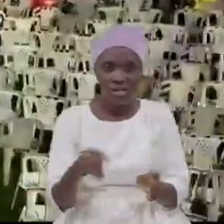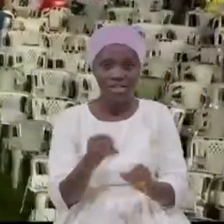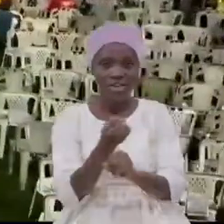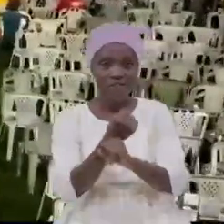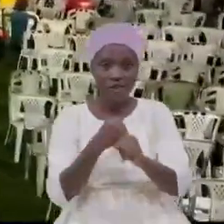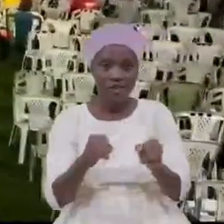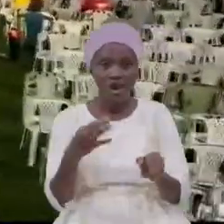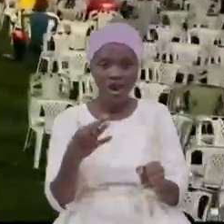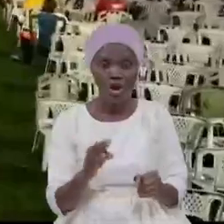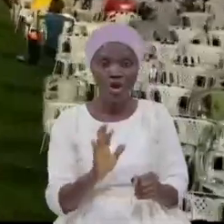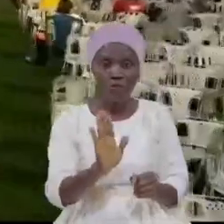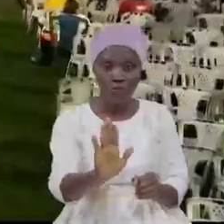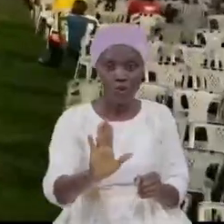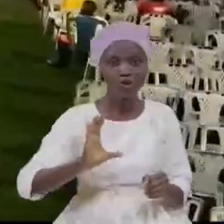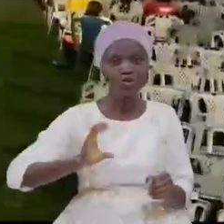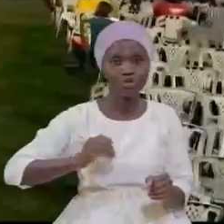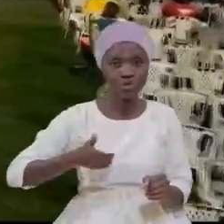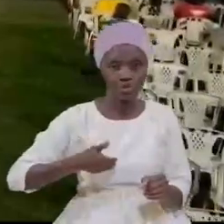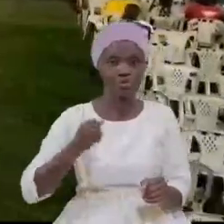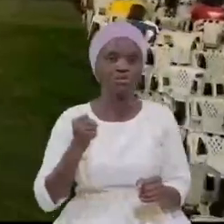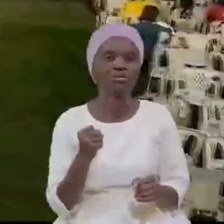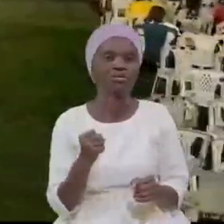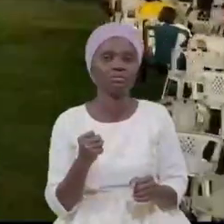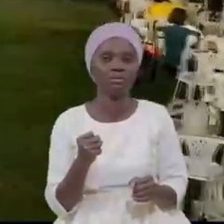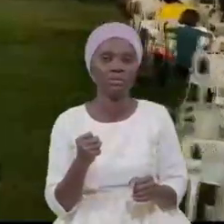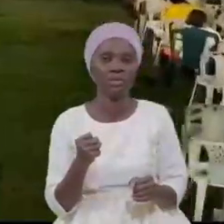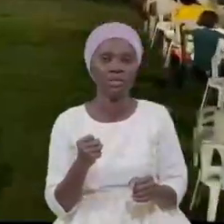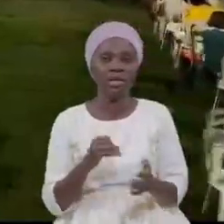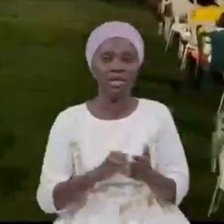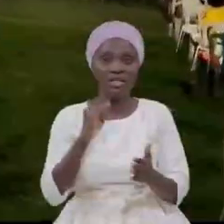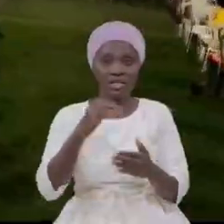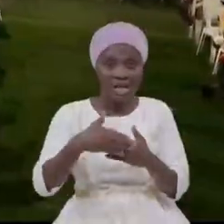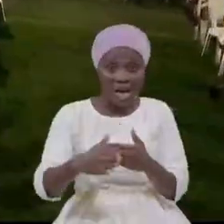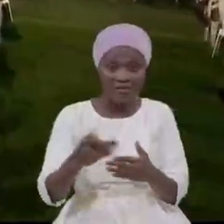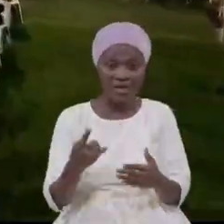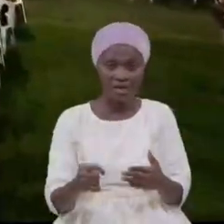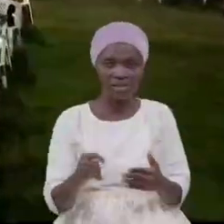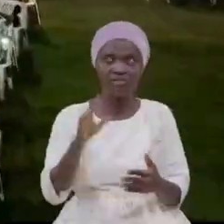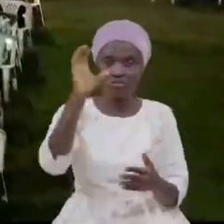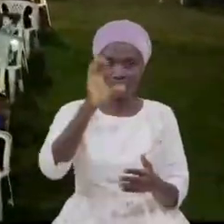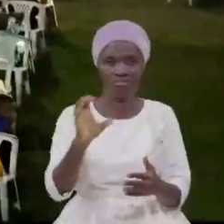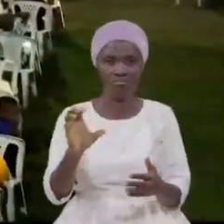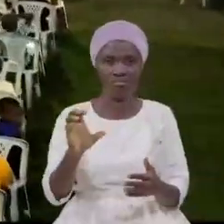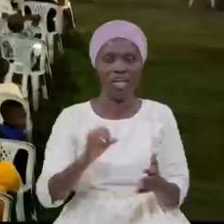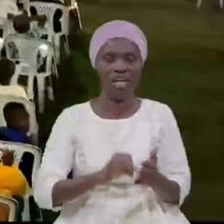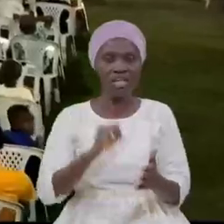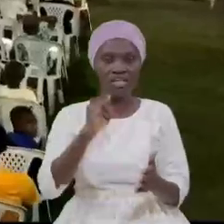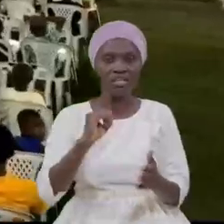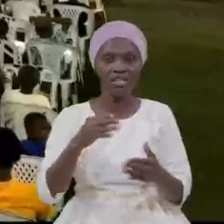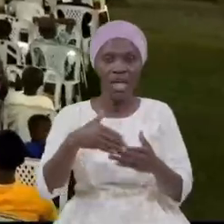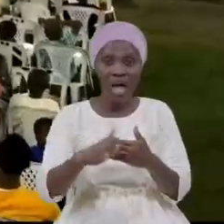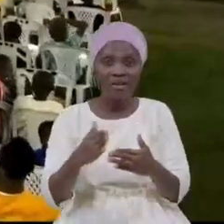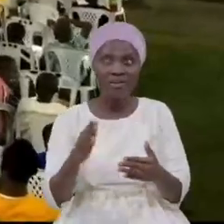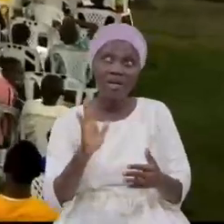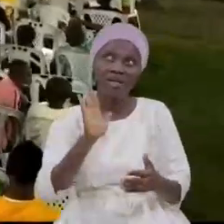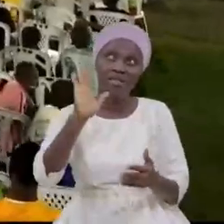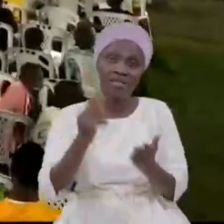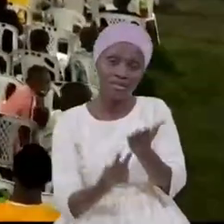Parce que vous obtiendrez le salut de vos âmes après la croix. Ceci, après sa